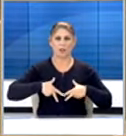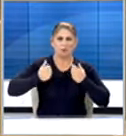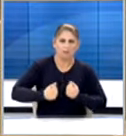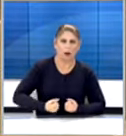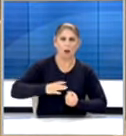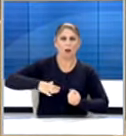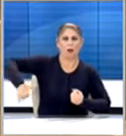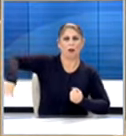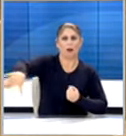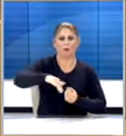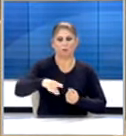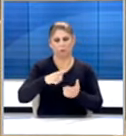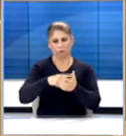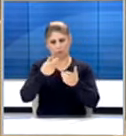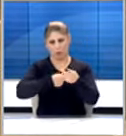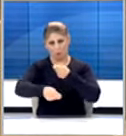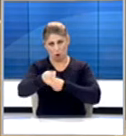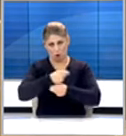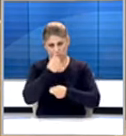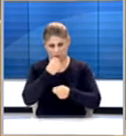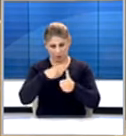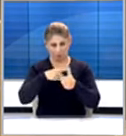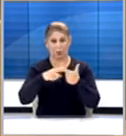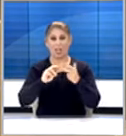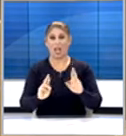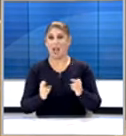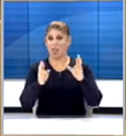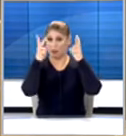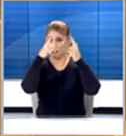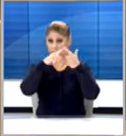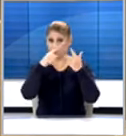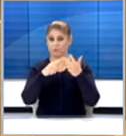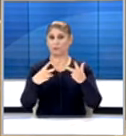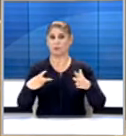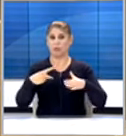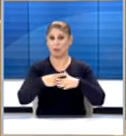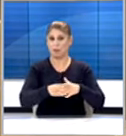λαού? Εμπορία τροφίμων, ενέργεια, τράπεζες, υγεία.